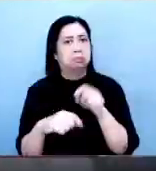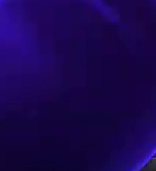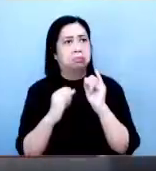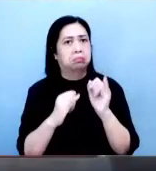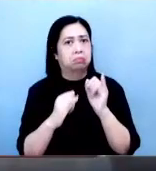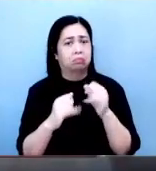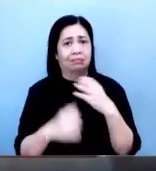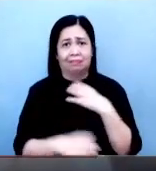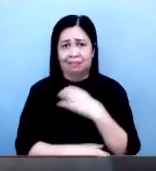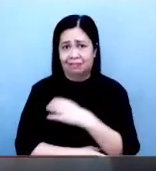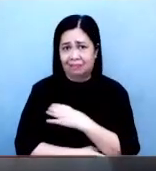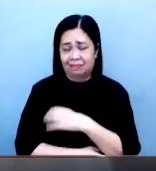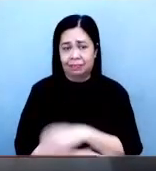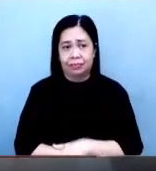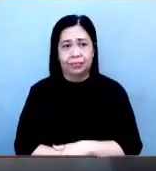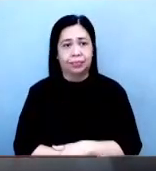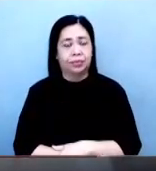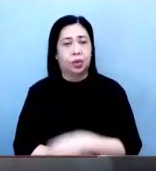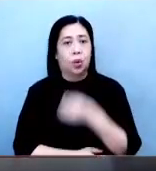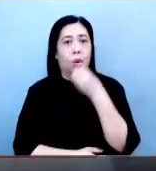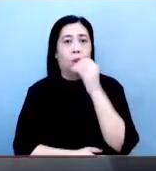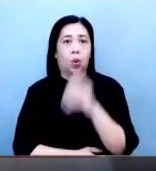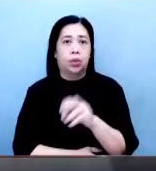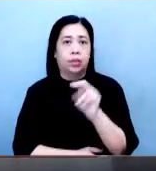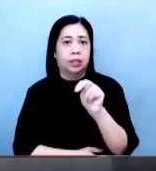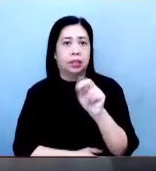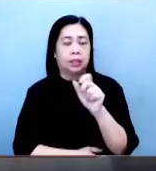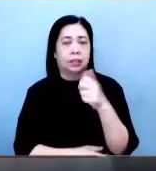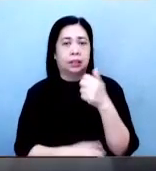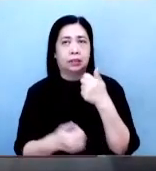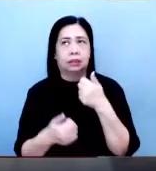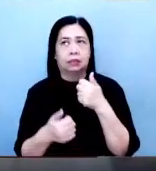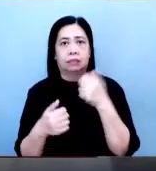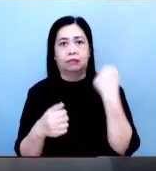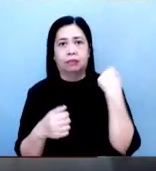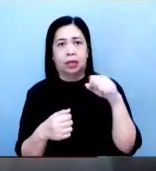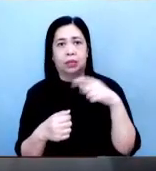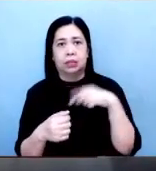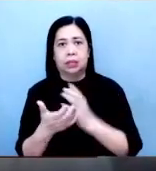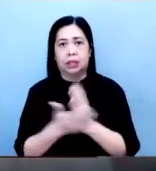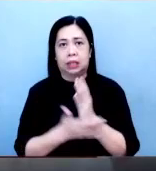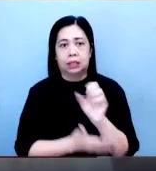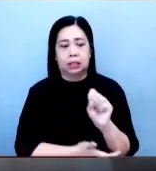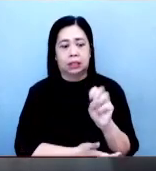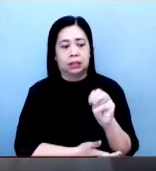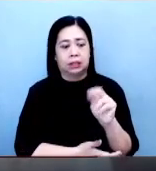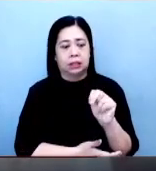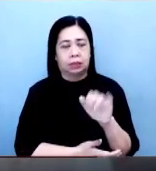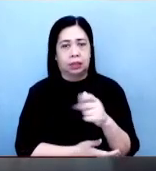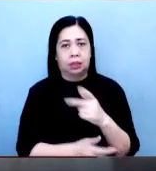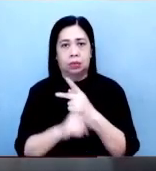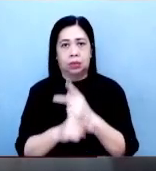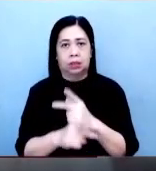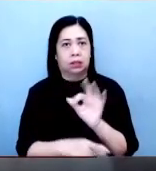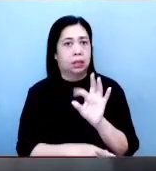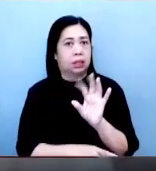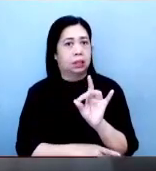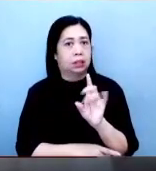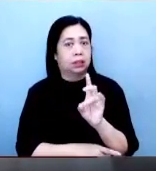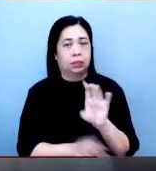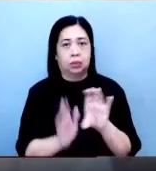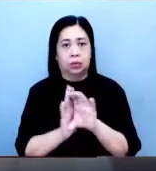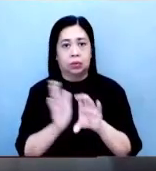The order of the NTC violates our rights, the rights of the SMNI as protected by the 1987 Constitution.